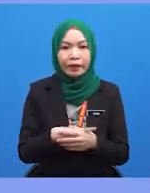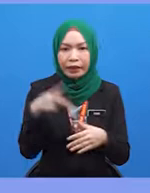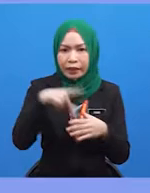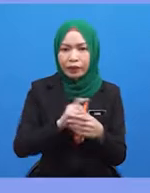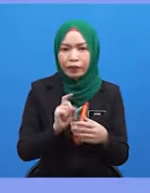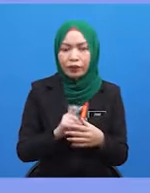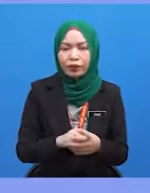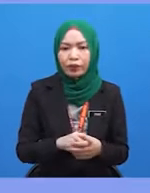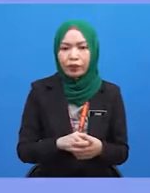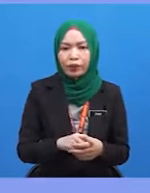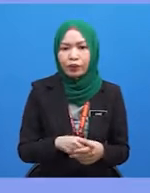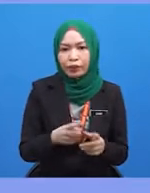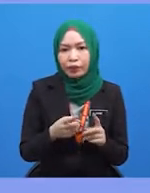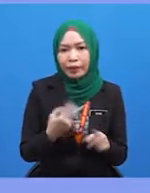bertanggungjawab.